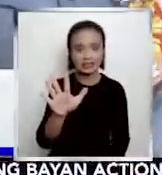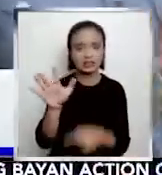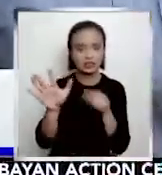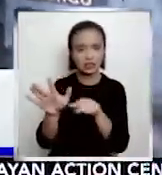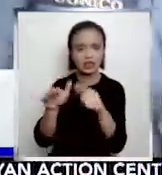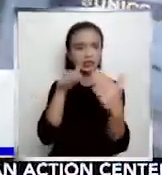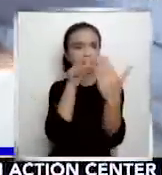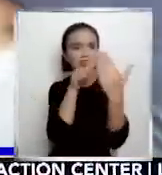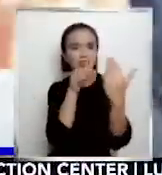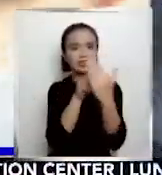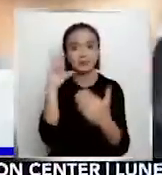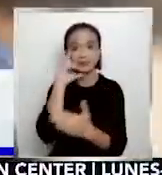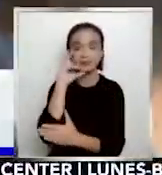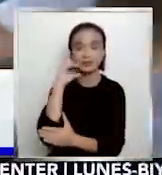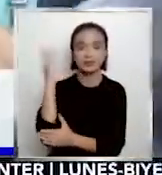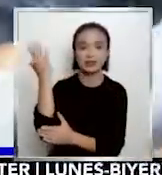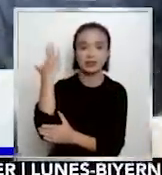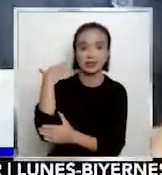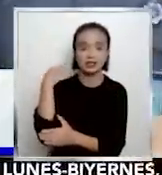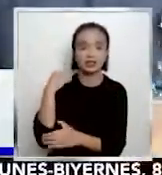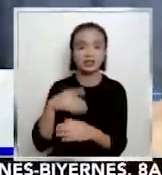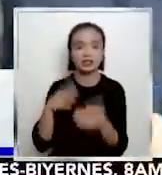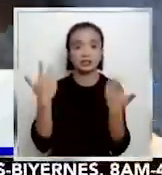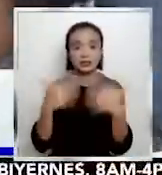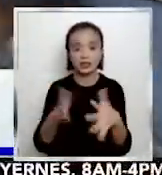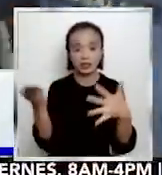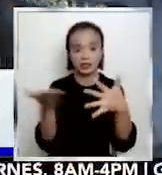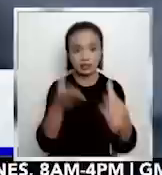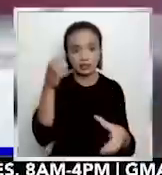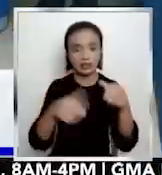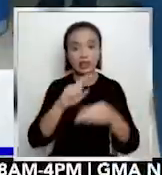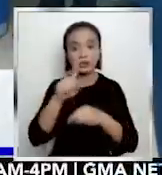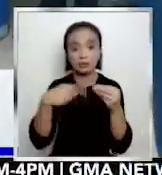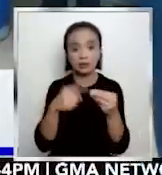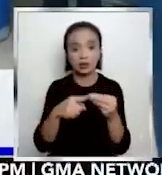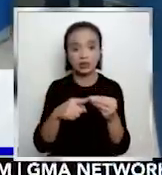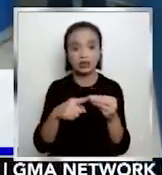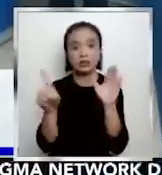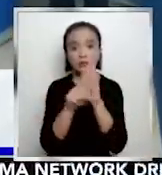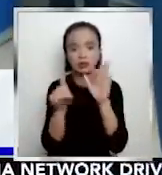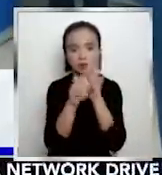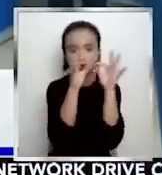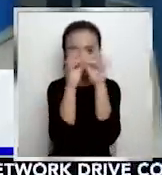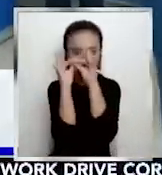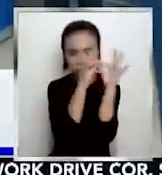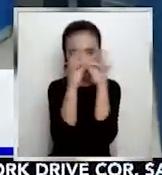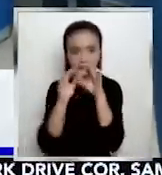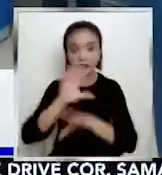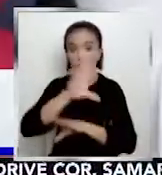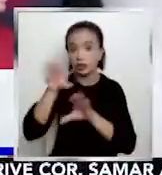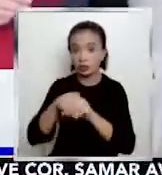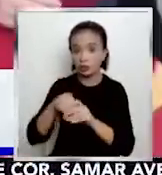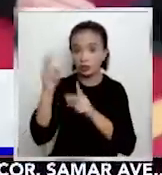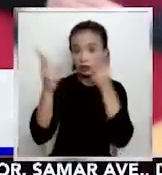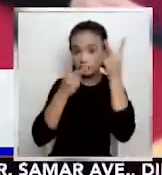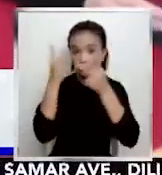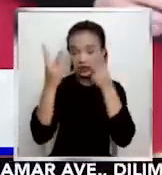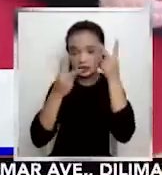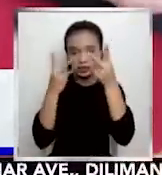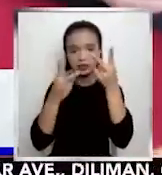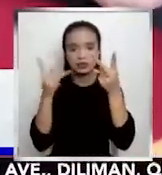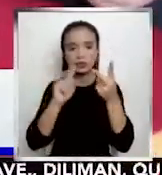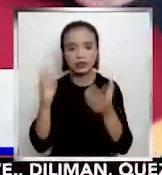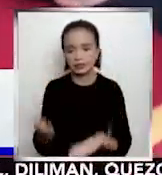Pangulong Rodrigo Duterte, na kinasuhan at pinakulong kaugnay ng iligal na droga. Bahagi rin ang pagbisitang ito ng omnibus motion na inihain ni De